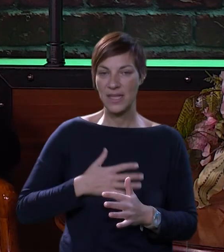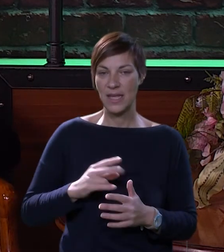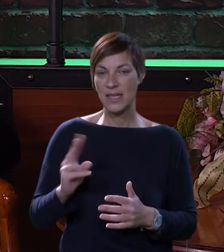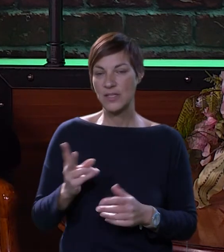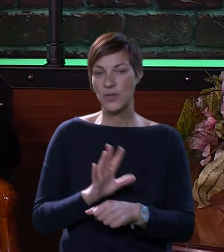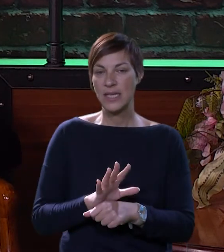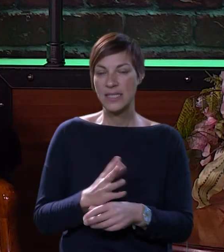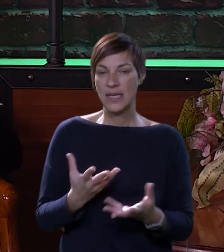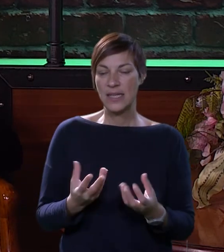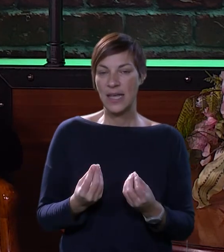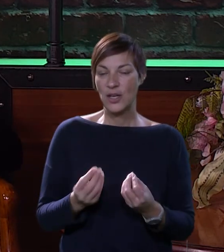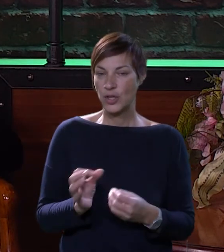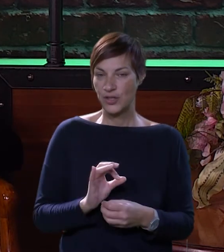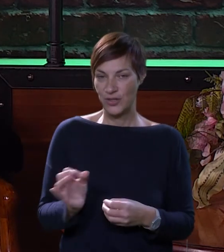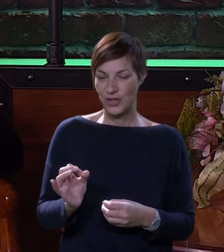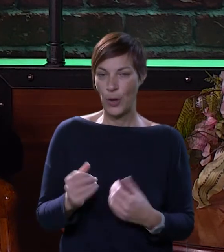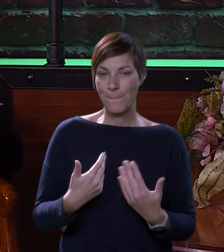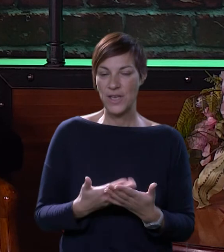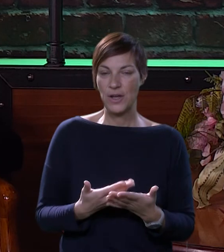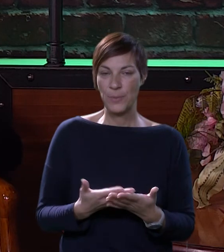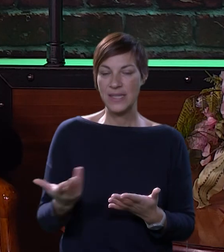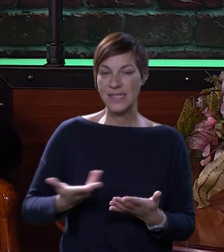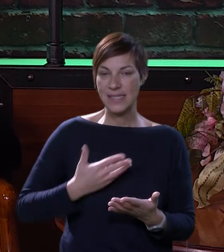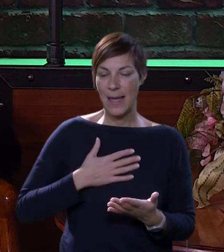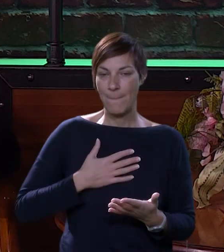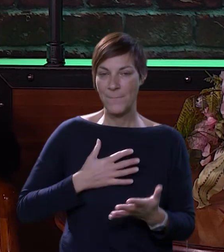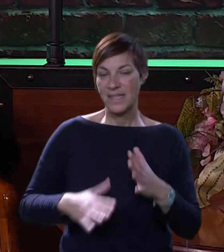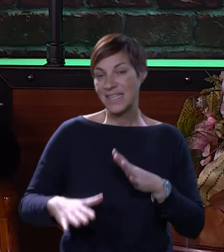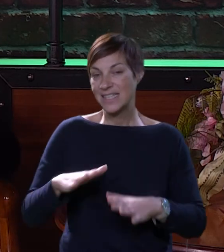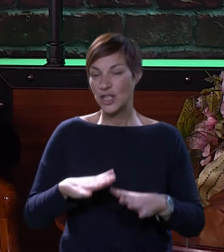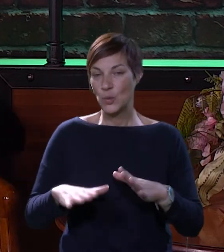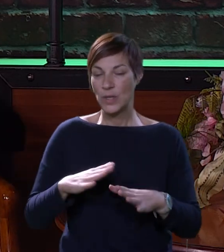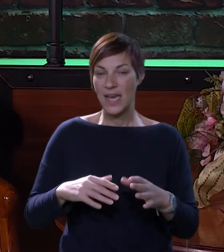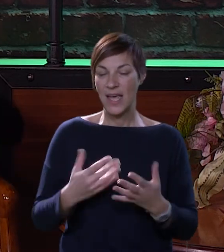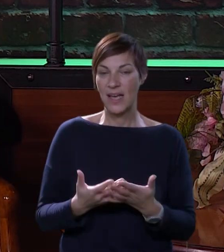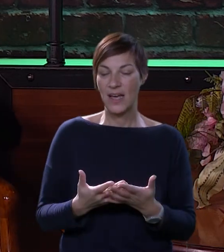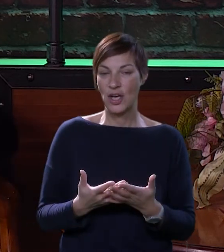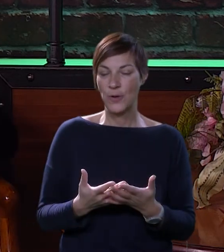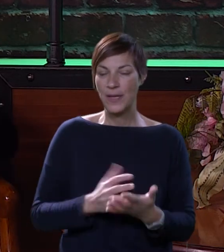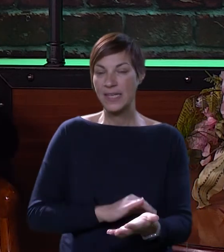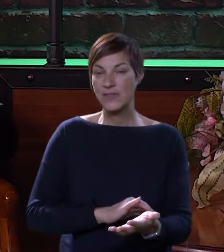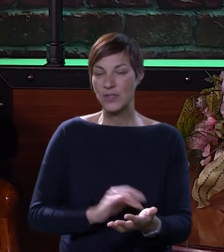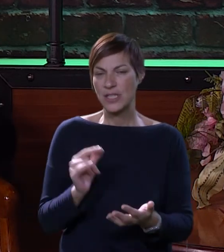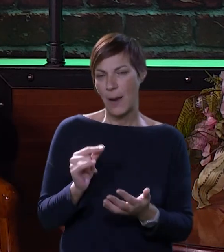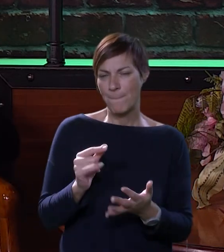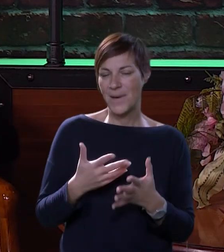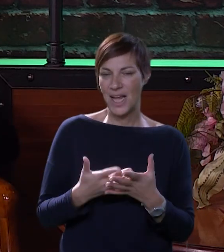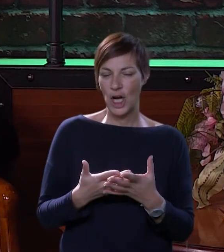htjela, ali s druge strane toliko je tih dobrobiti i dobiti za mene da se tu nekako možda si sfrustiran i malo